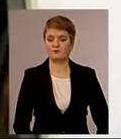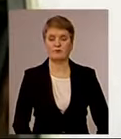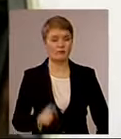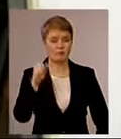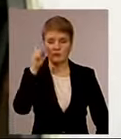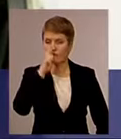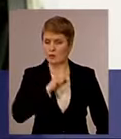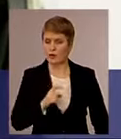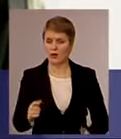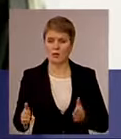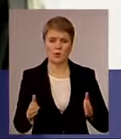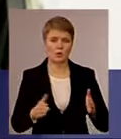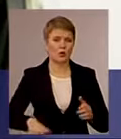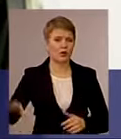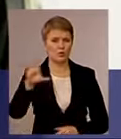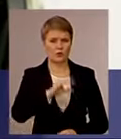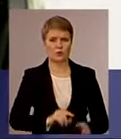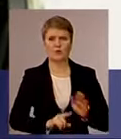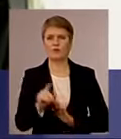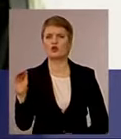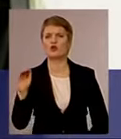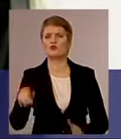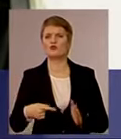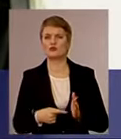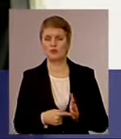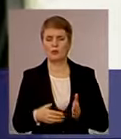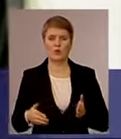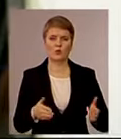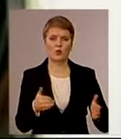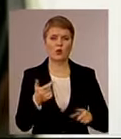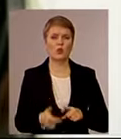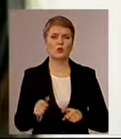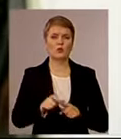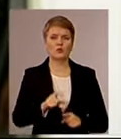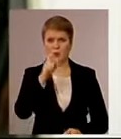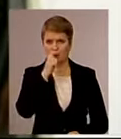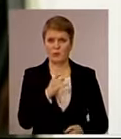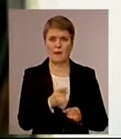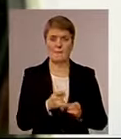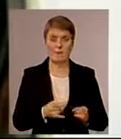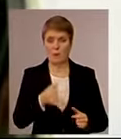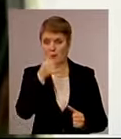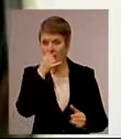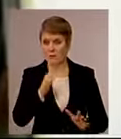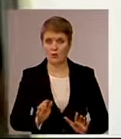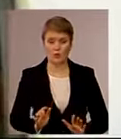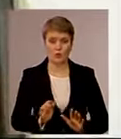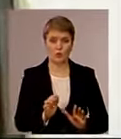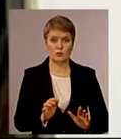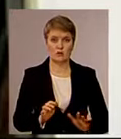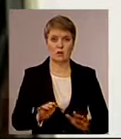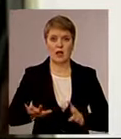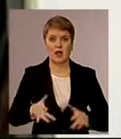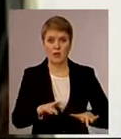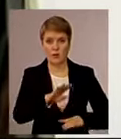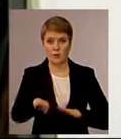Погана дорога, погана кругом. Починаючи від Житомира, дорога дуже погана. Зупинилися в пробки, не можемо тронути з місця. Льот під